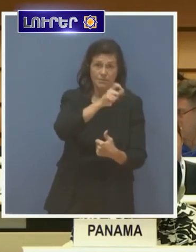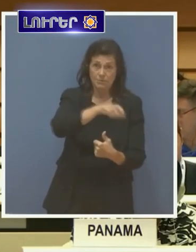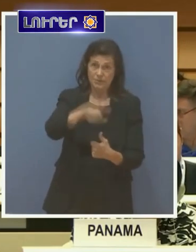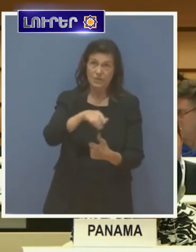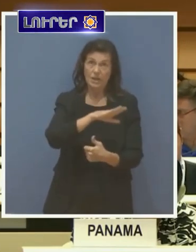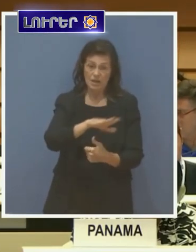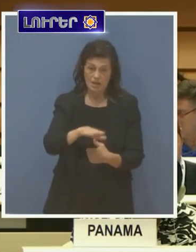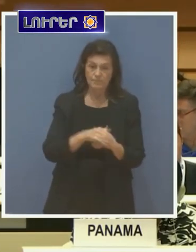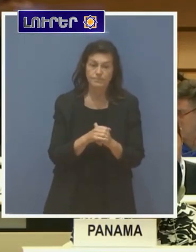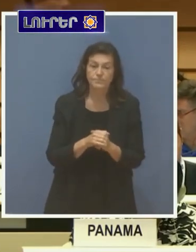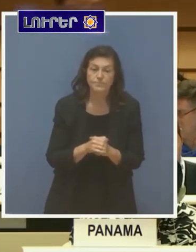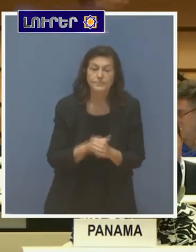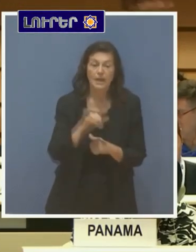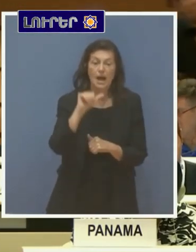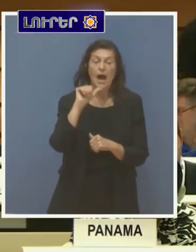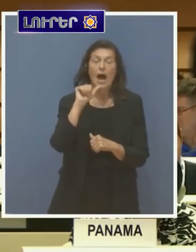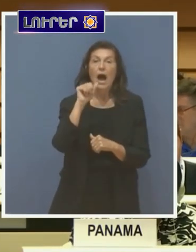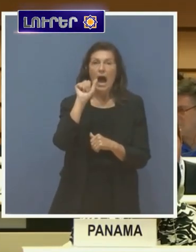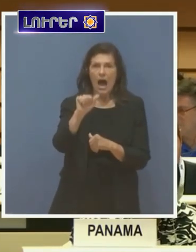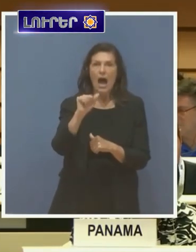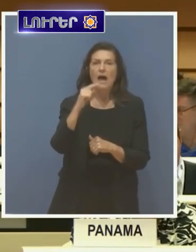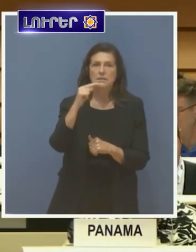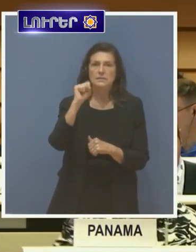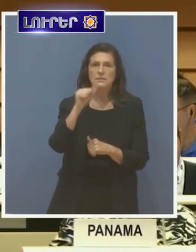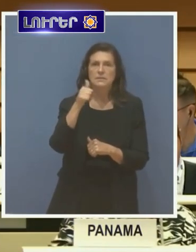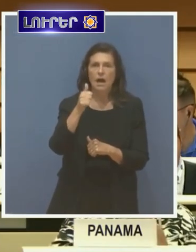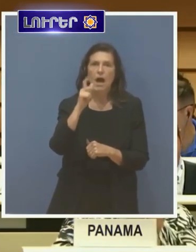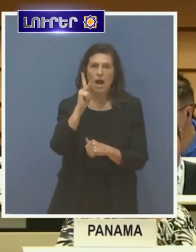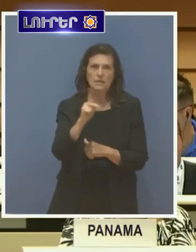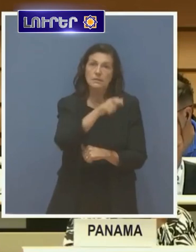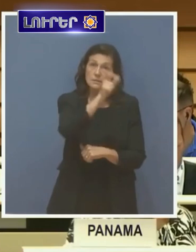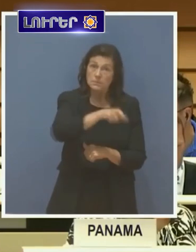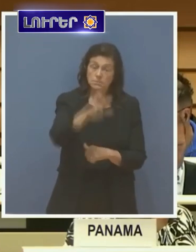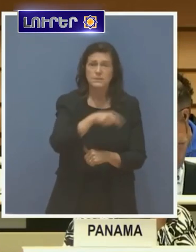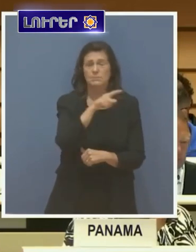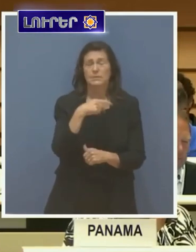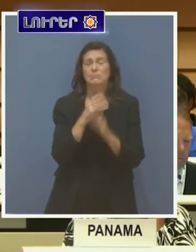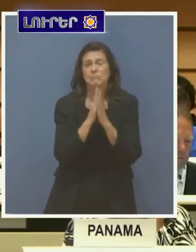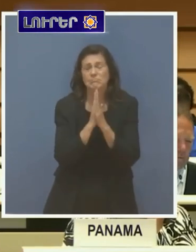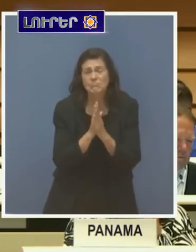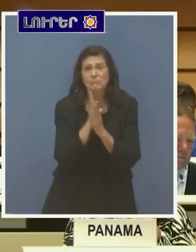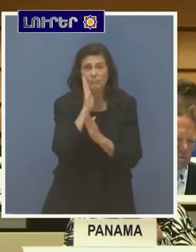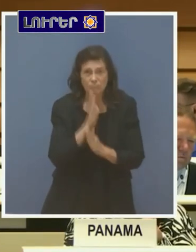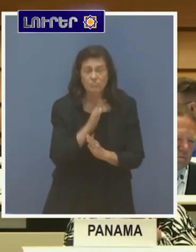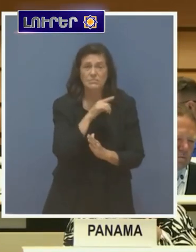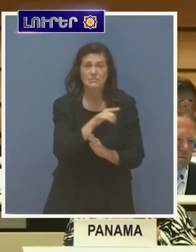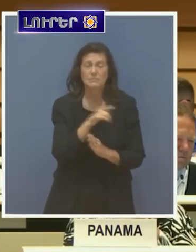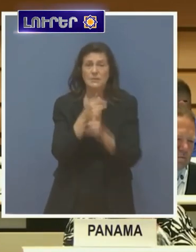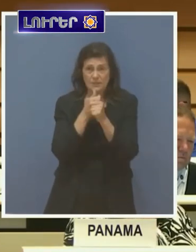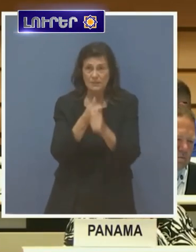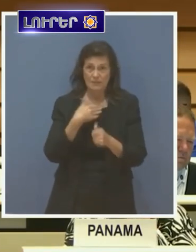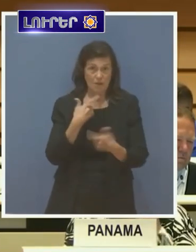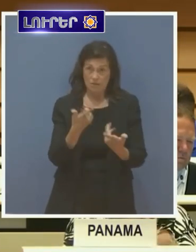հողեն զրկվելու սպառնալիքի ներքո։ Իրավիճակն առնչվել կվատարանա, ճգնաժամը կսպառնա մարդոց կյանքը Բաքվի զինված շրջափակումի